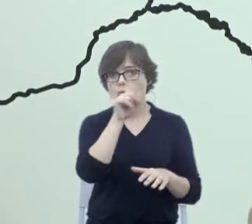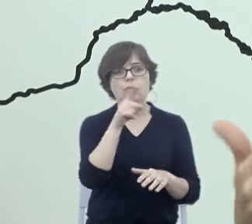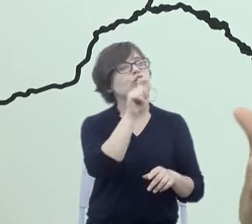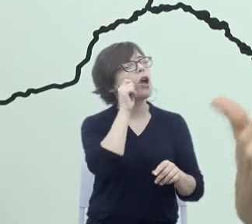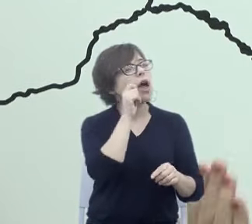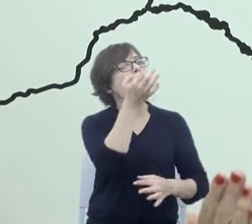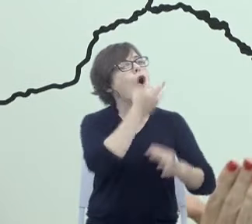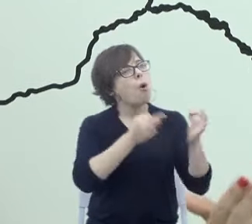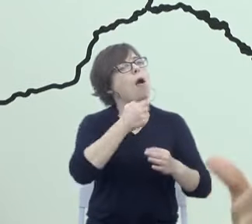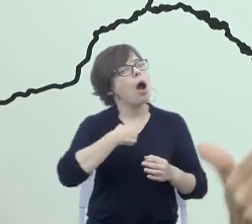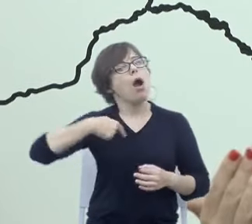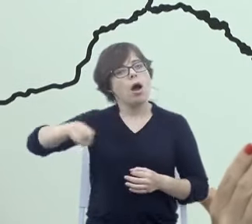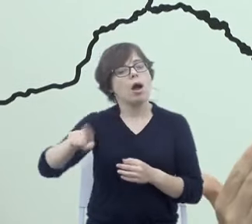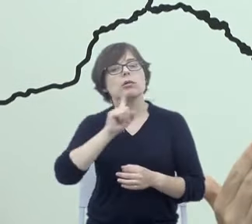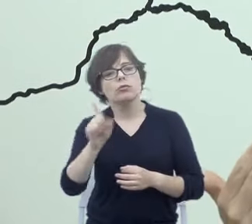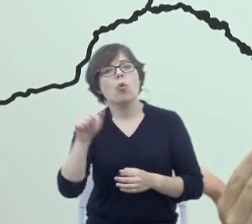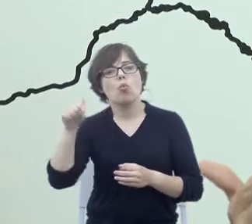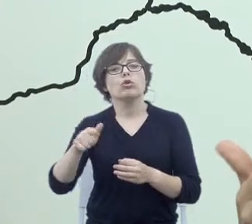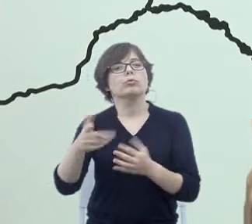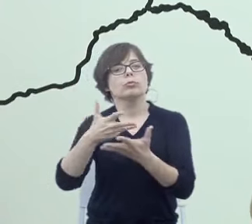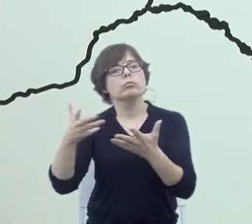mówili, że mamy tam pójść i mamy dbać o to miejsce.